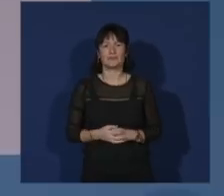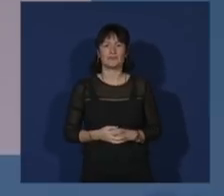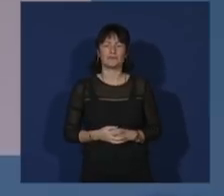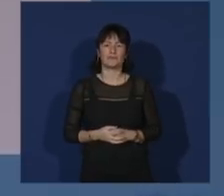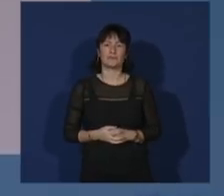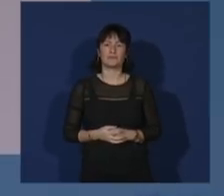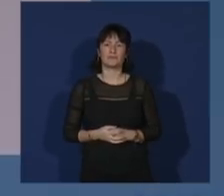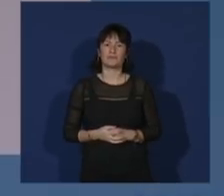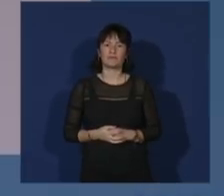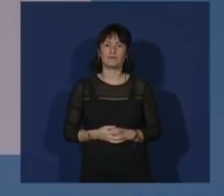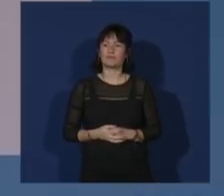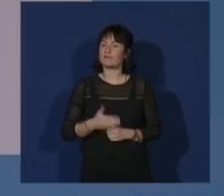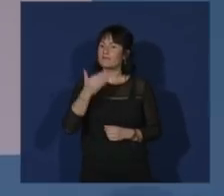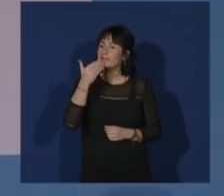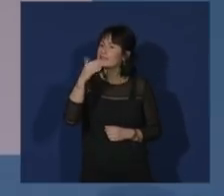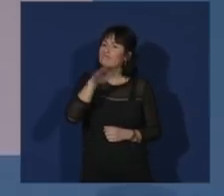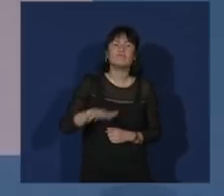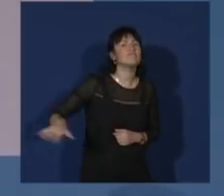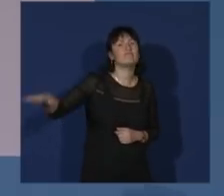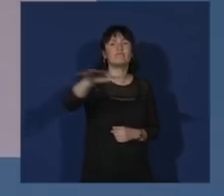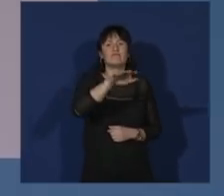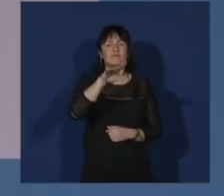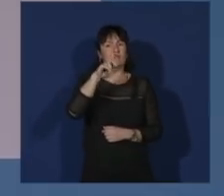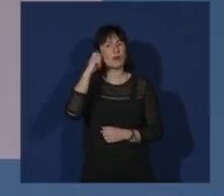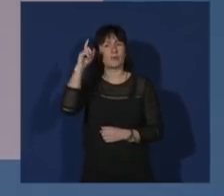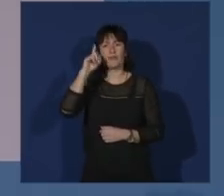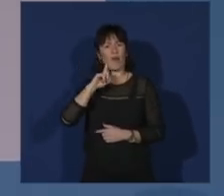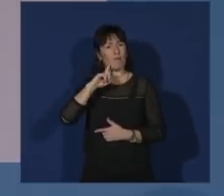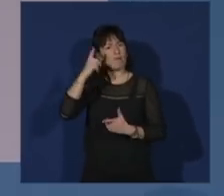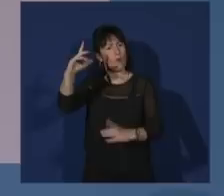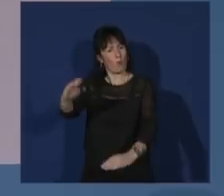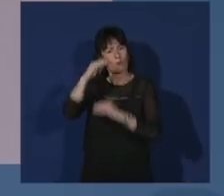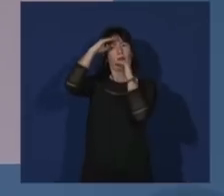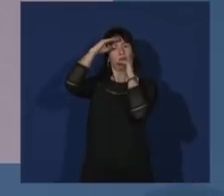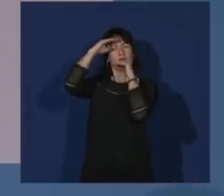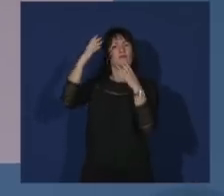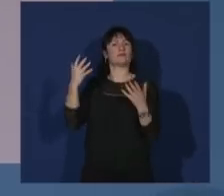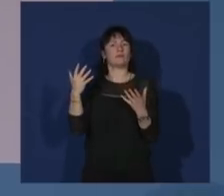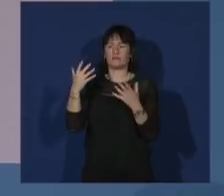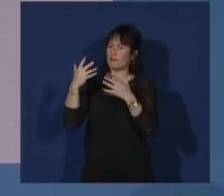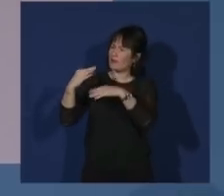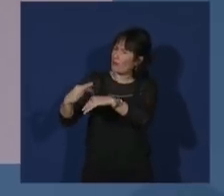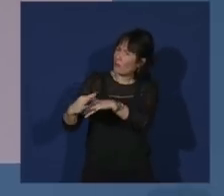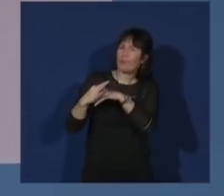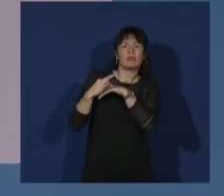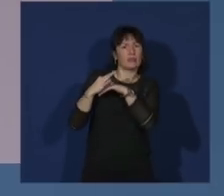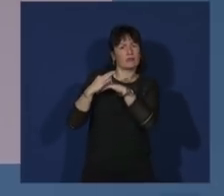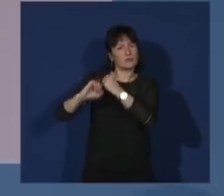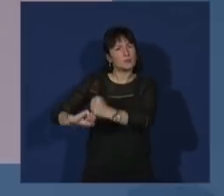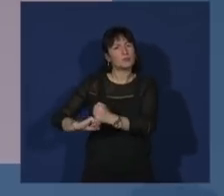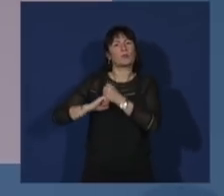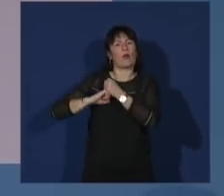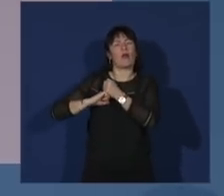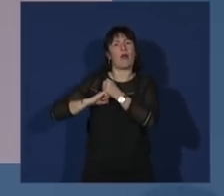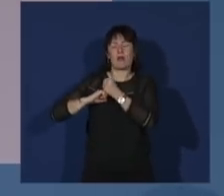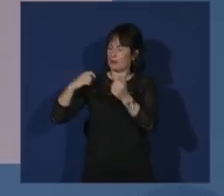Merci à toutes celles et à tous ceux qui m'ont accordé leur confiance, qui m'ont accompagné, qui m'ont soutenu